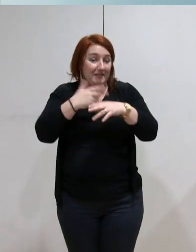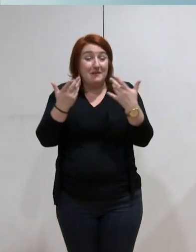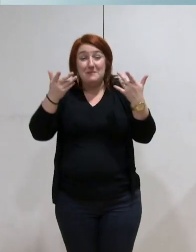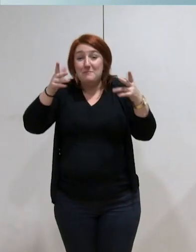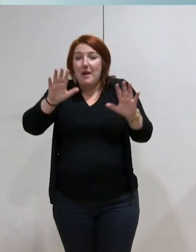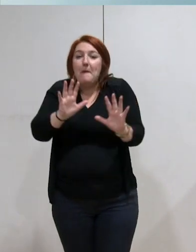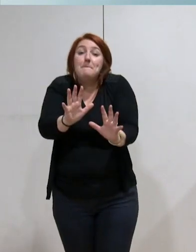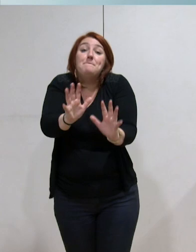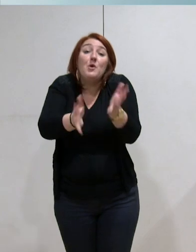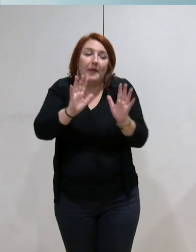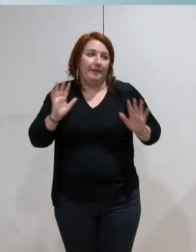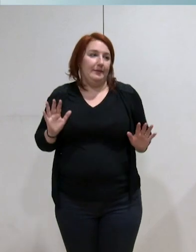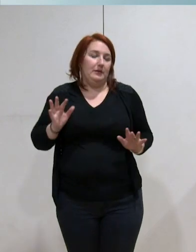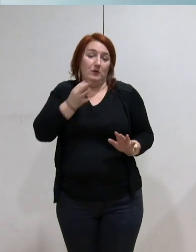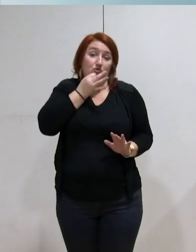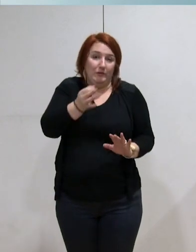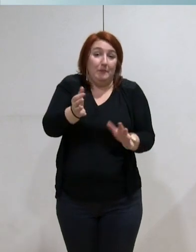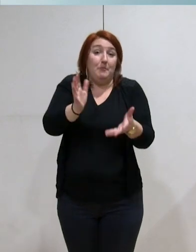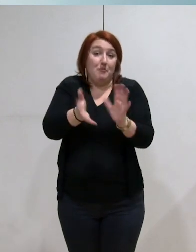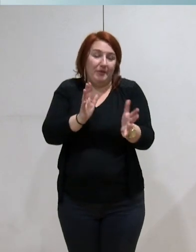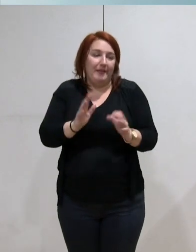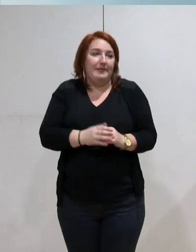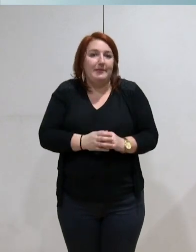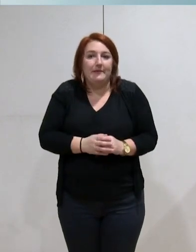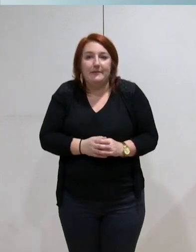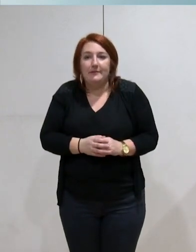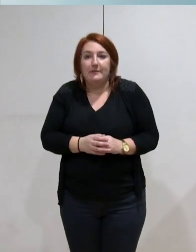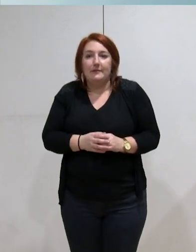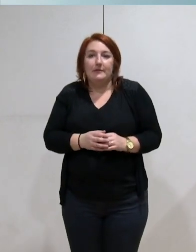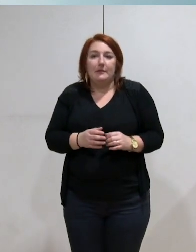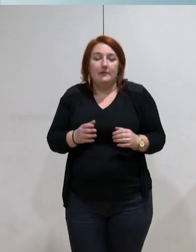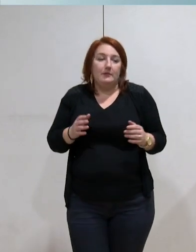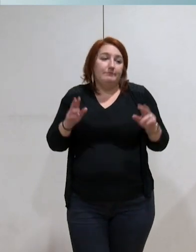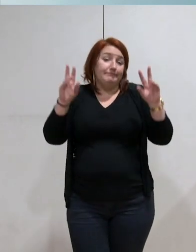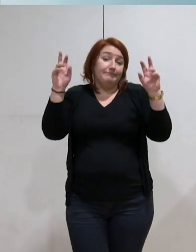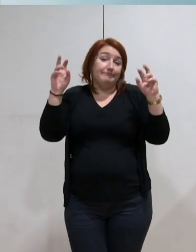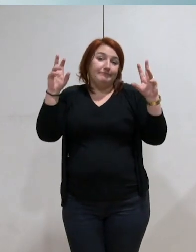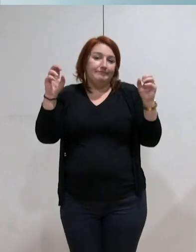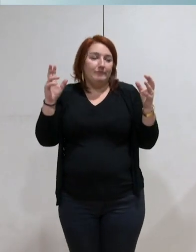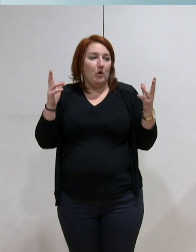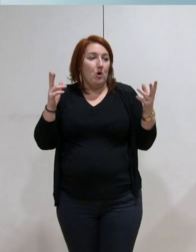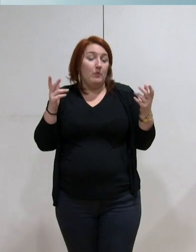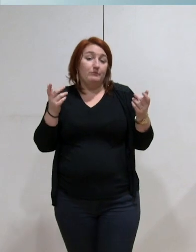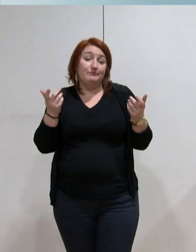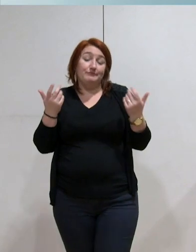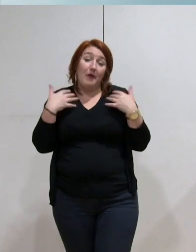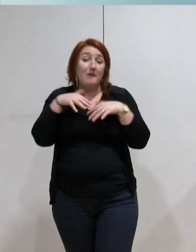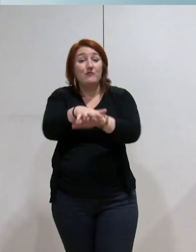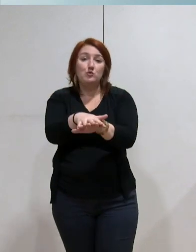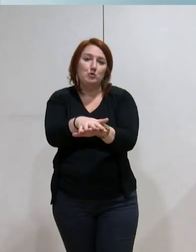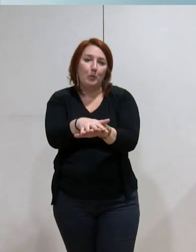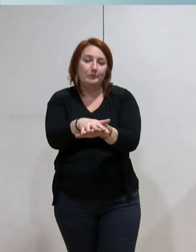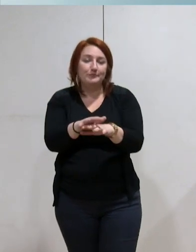ouvrir une possibilité d'une sorte si j'ose dire c'est peu orthodoxe de fusion entre ce